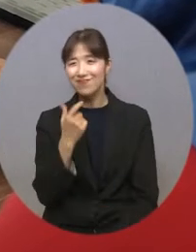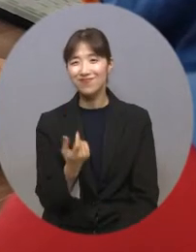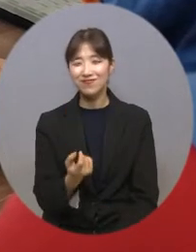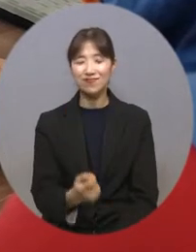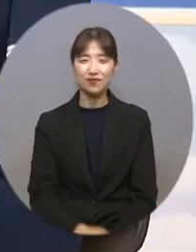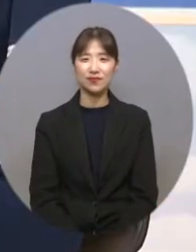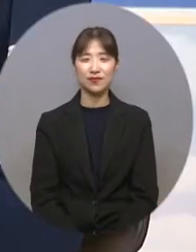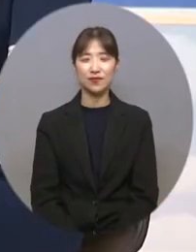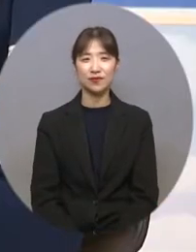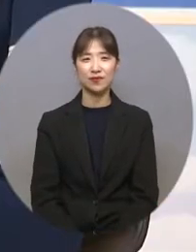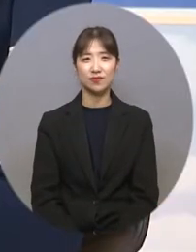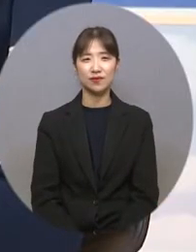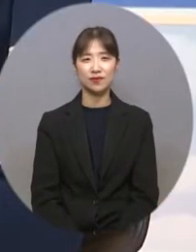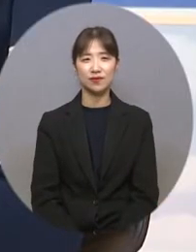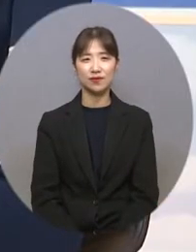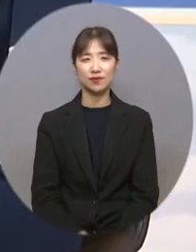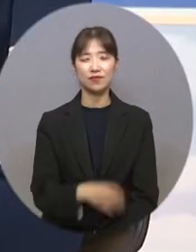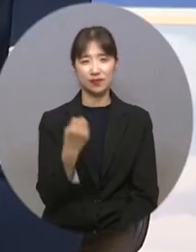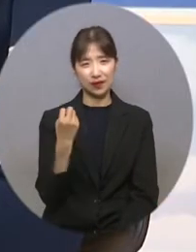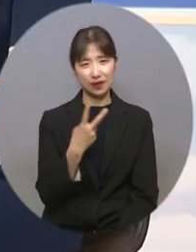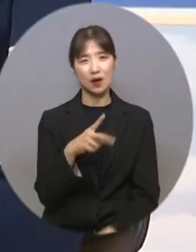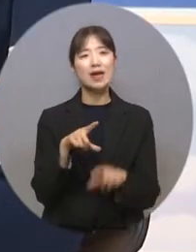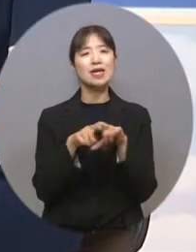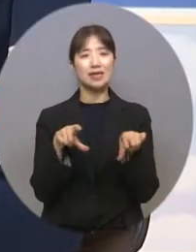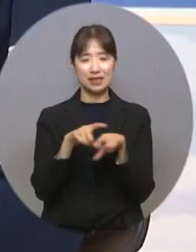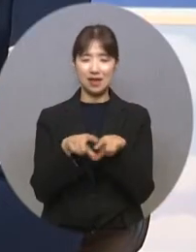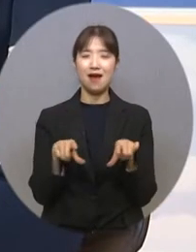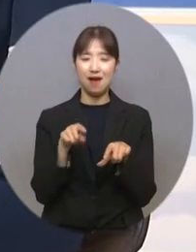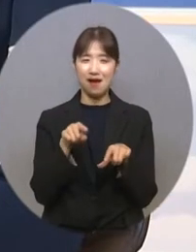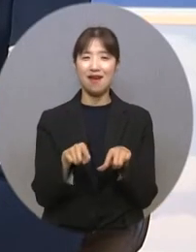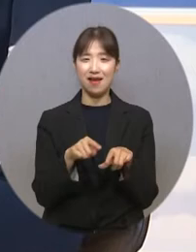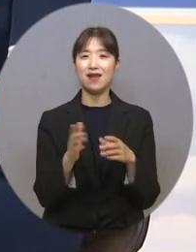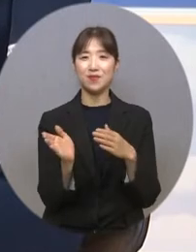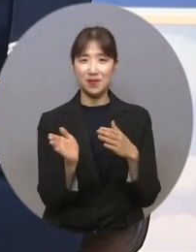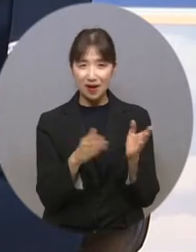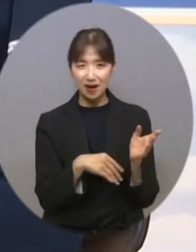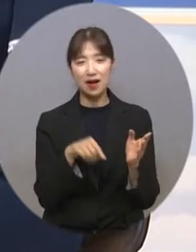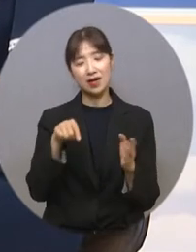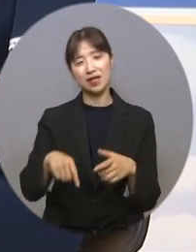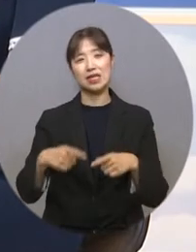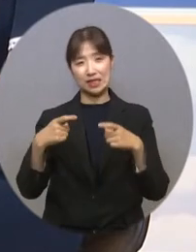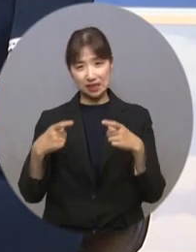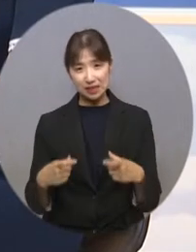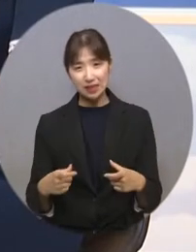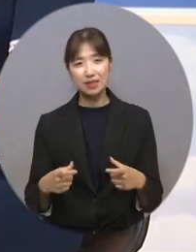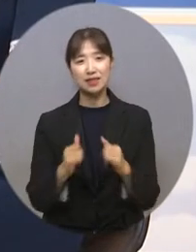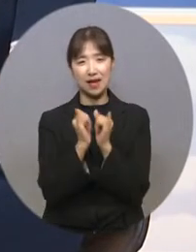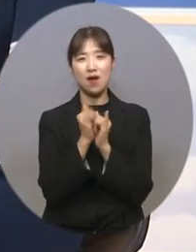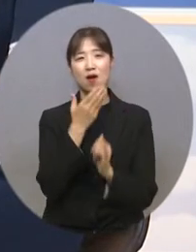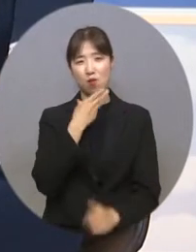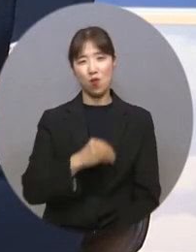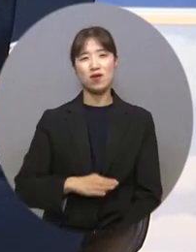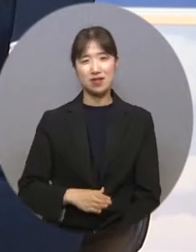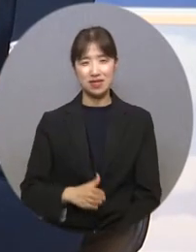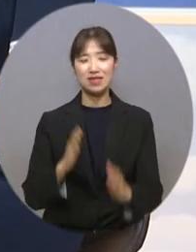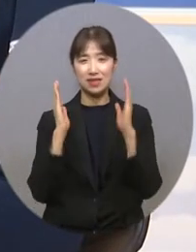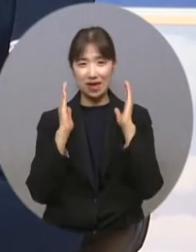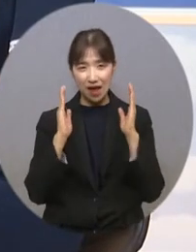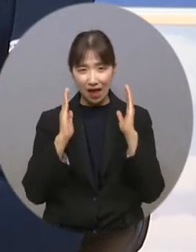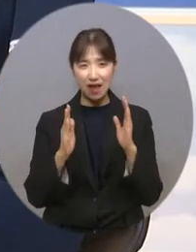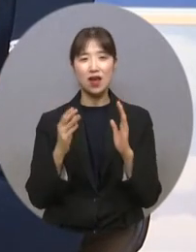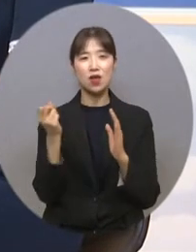자. 일상적인 이제 그런 부분들은 또 있었고요. 이제 이쪽 지역에서 이제 각 사회복지학부나 또